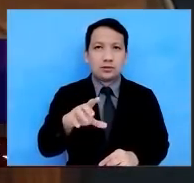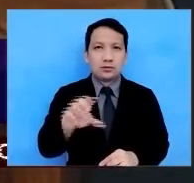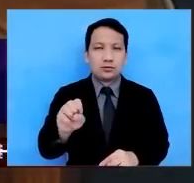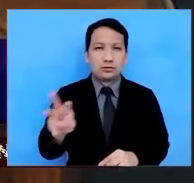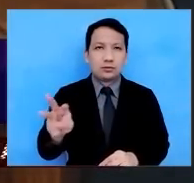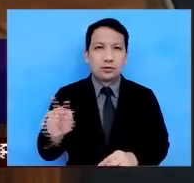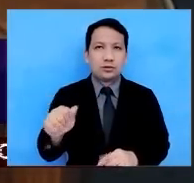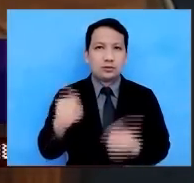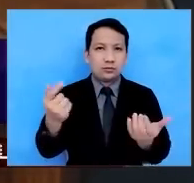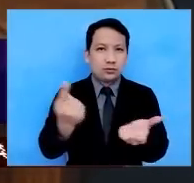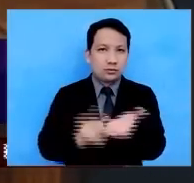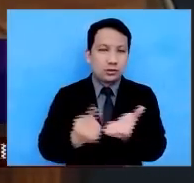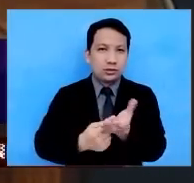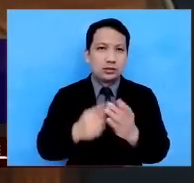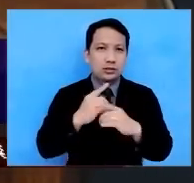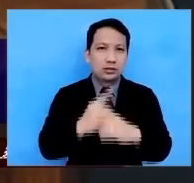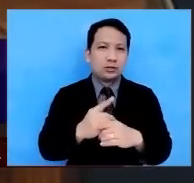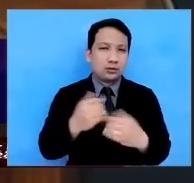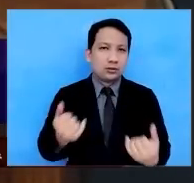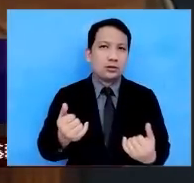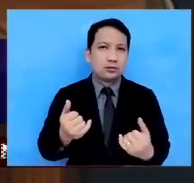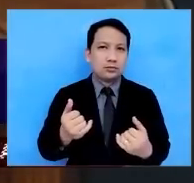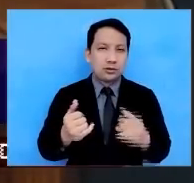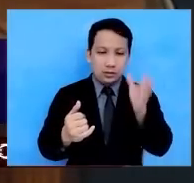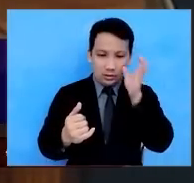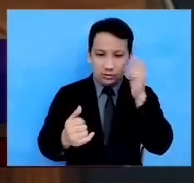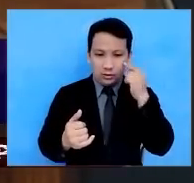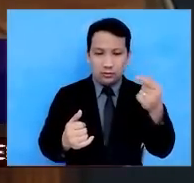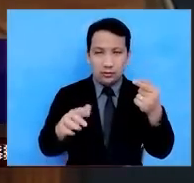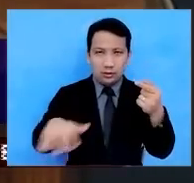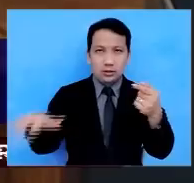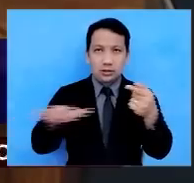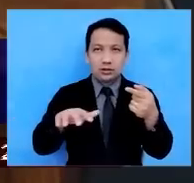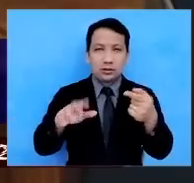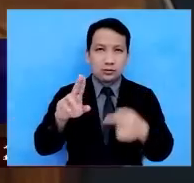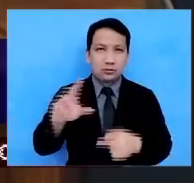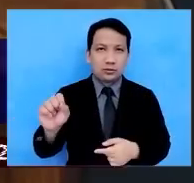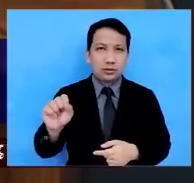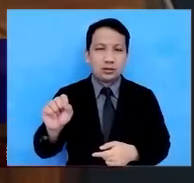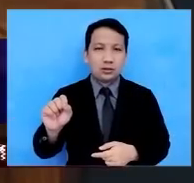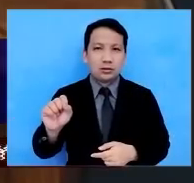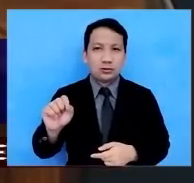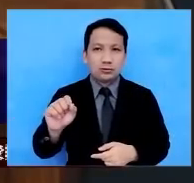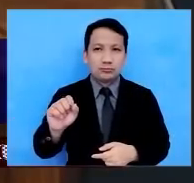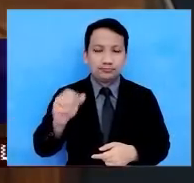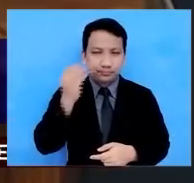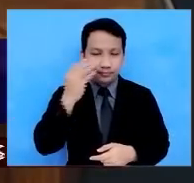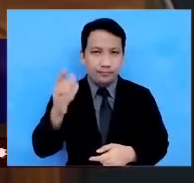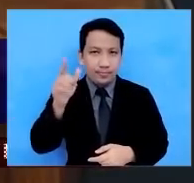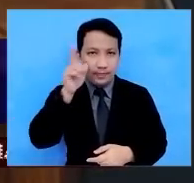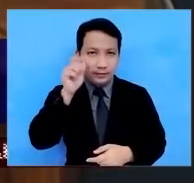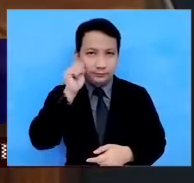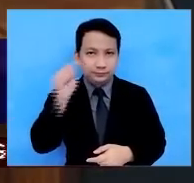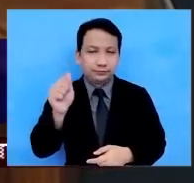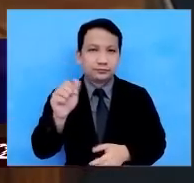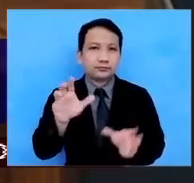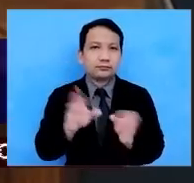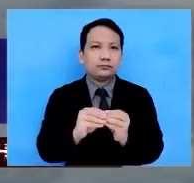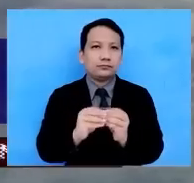ngayong araw na Defense Secretary Carlito Galvez Jr. at U.S. Defense Secretary Lloyd Austin II sa isang